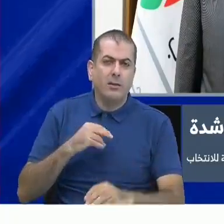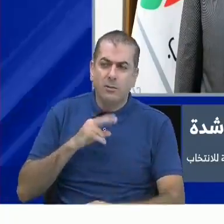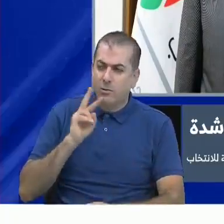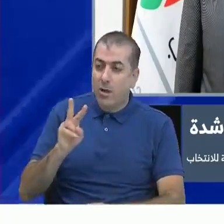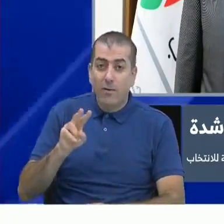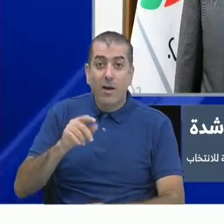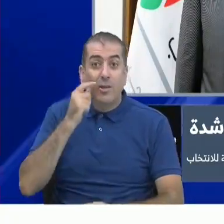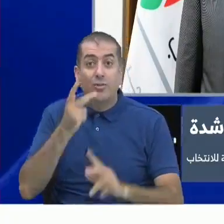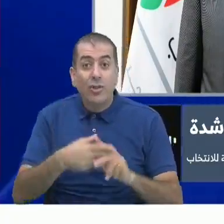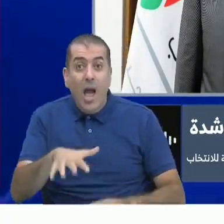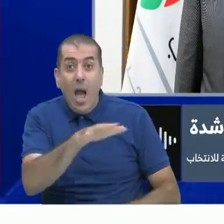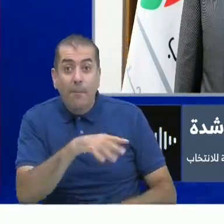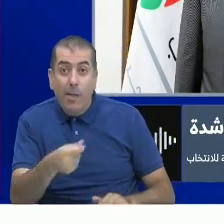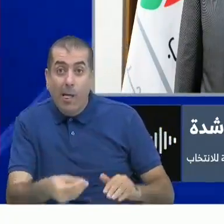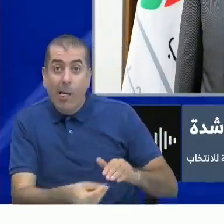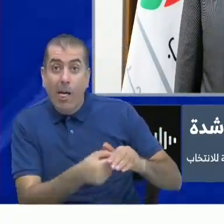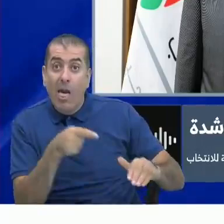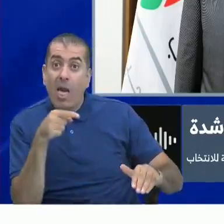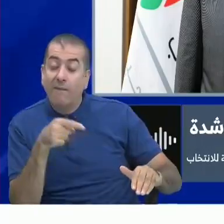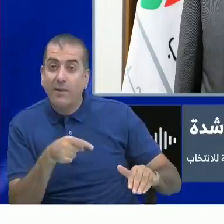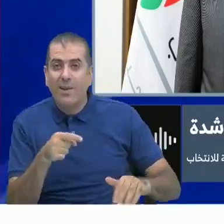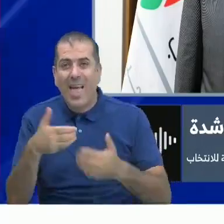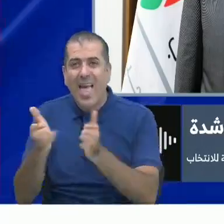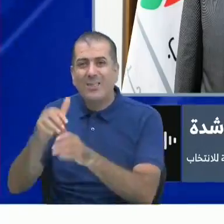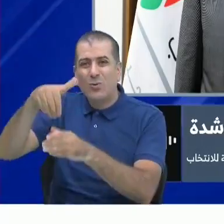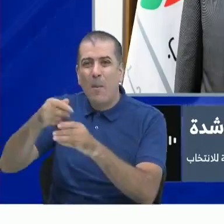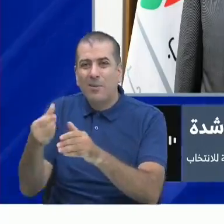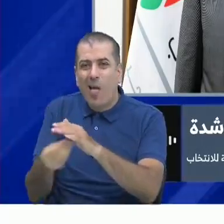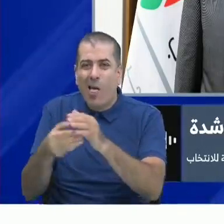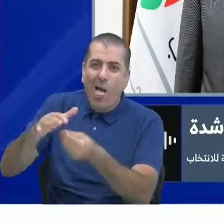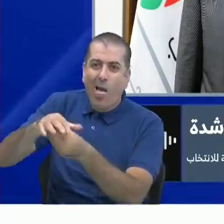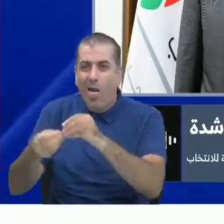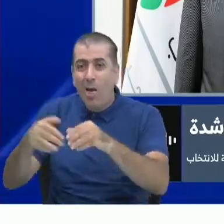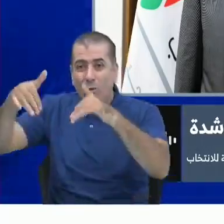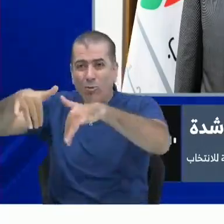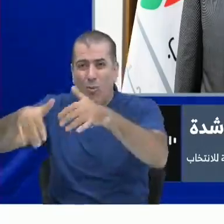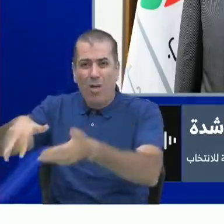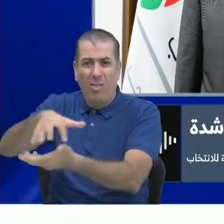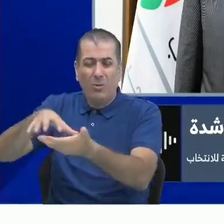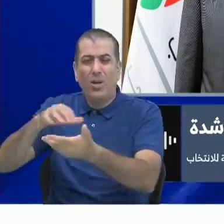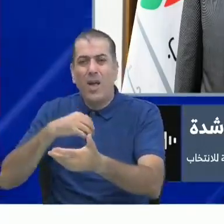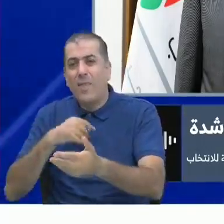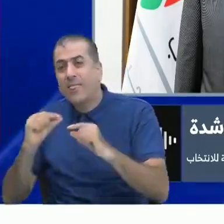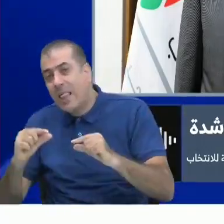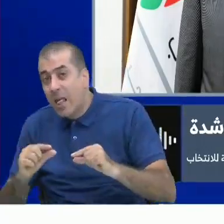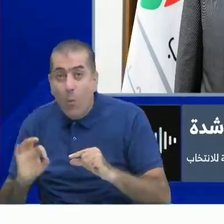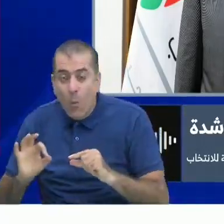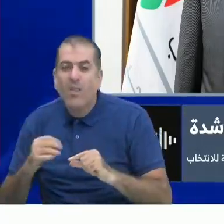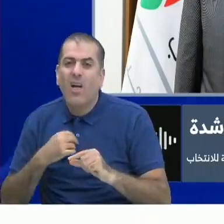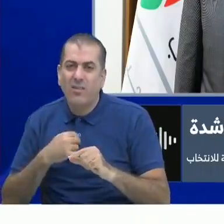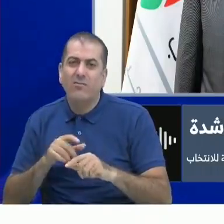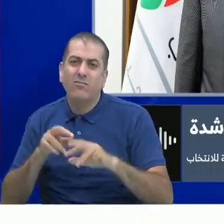مباشرة ومن خلال لجنة مختصة داخل مبنى المستقلة للانتخاب تستدعي الأطراف